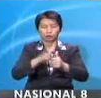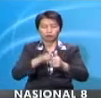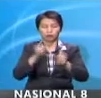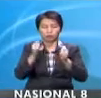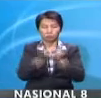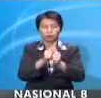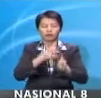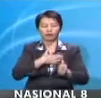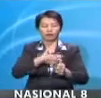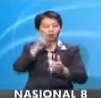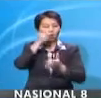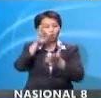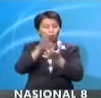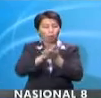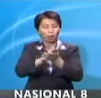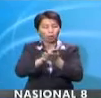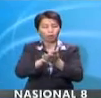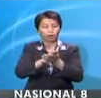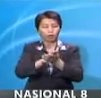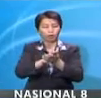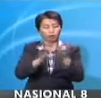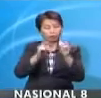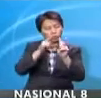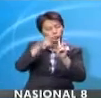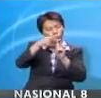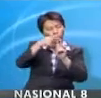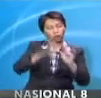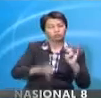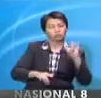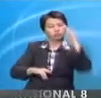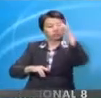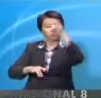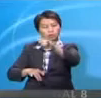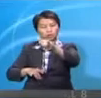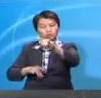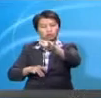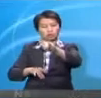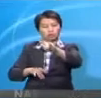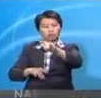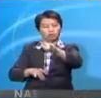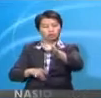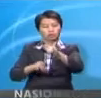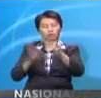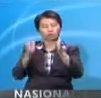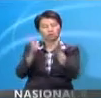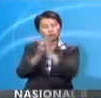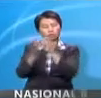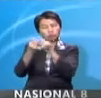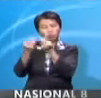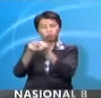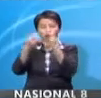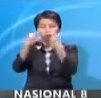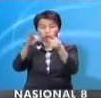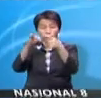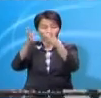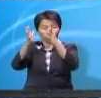dengan saya punya wife Telagawadi. Dia orang semua pergi daripada campur dia orang semua 19 orang pergi